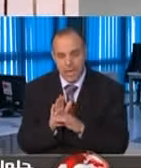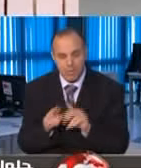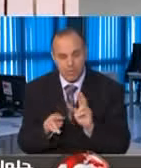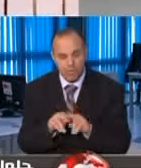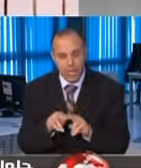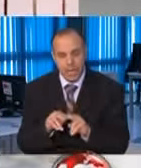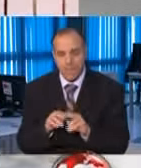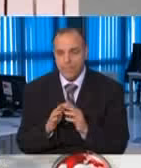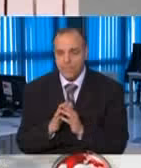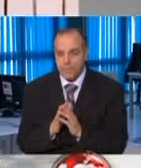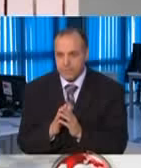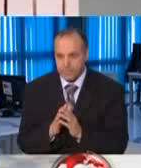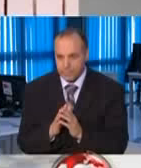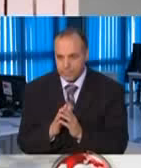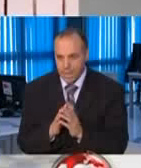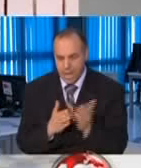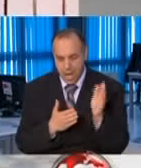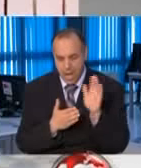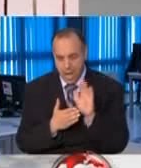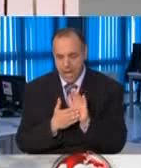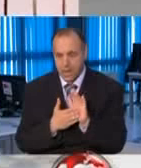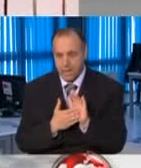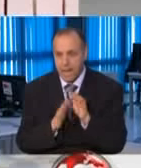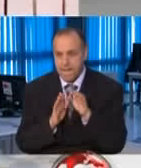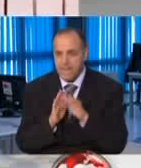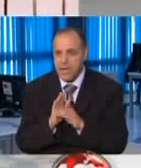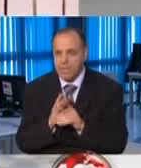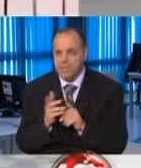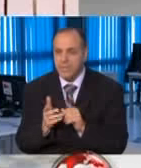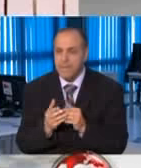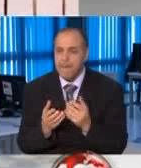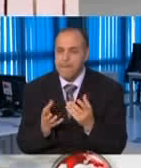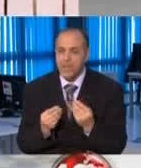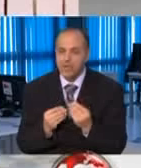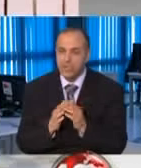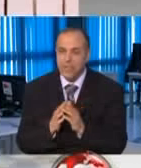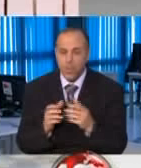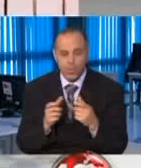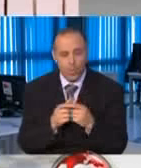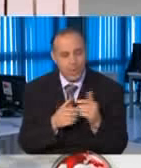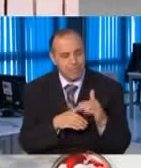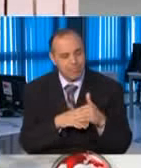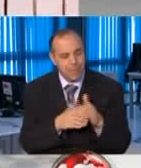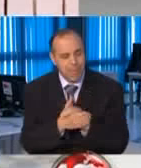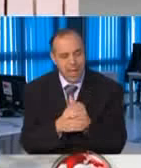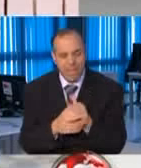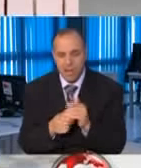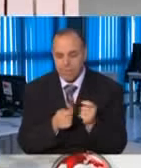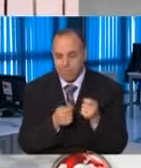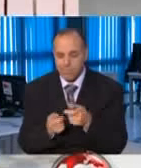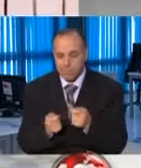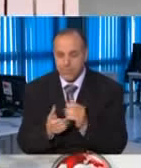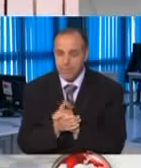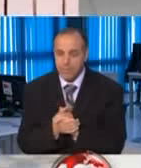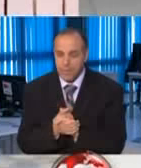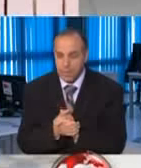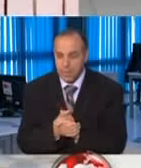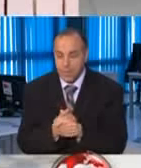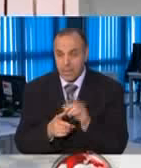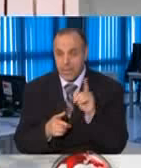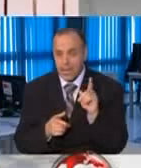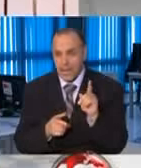للإصلاح، عرضنا هذه الاستراتيجية على عديد الدول الصديقة والشقيقة لتمويلها،